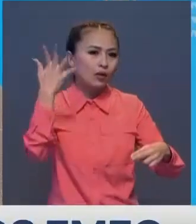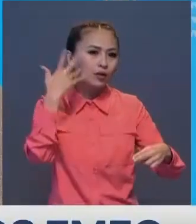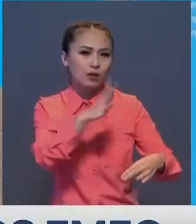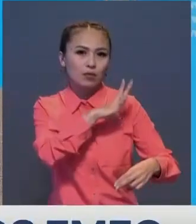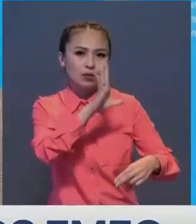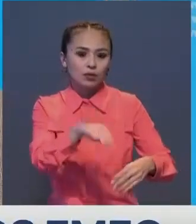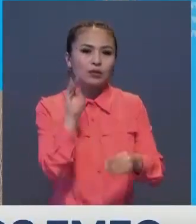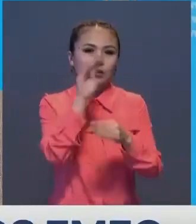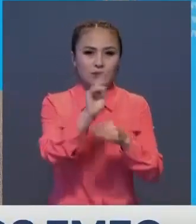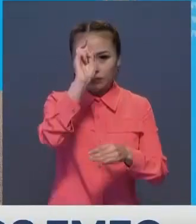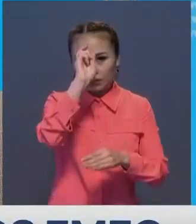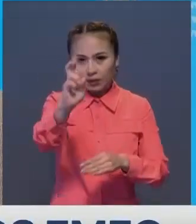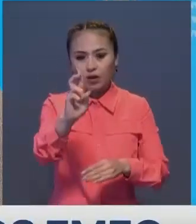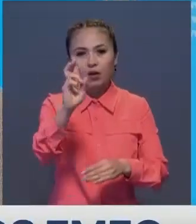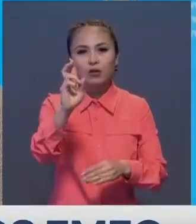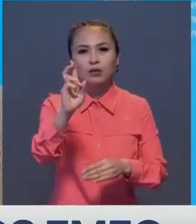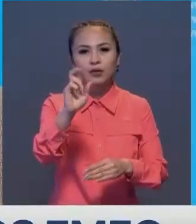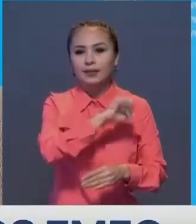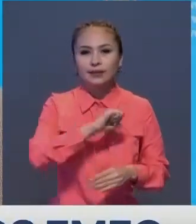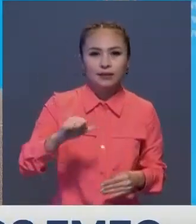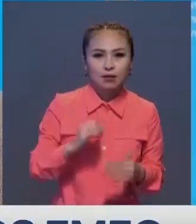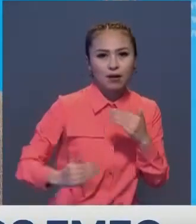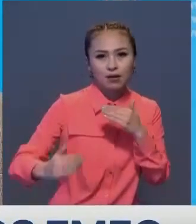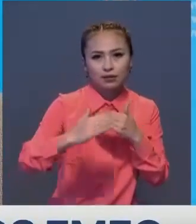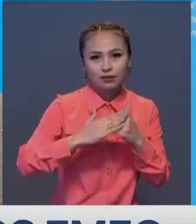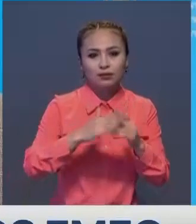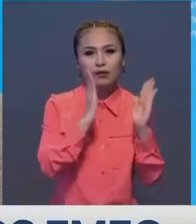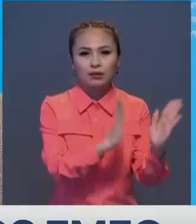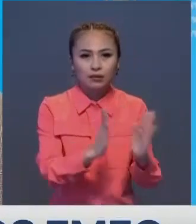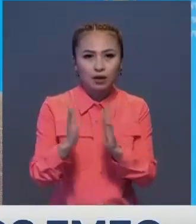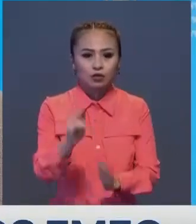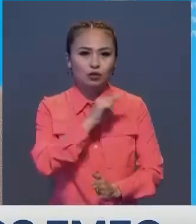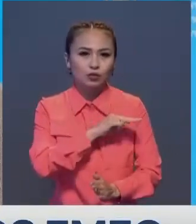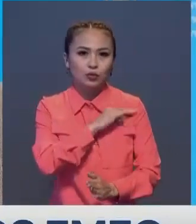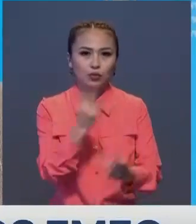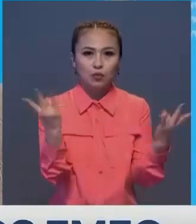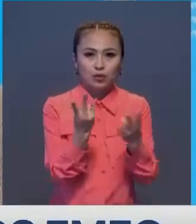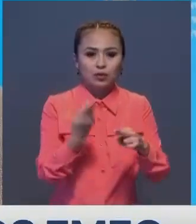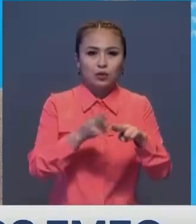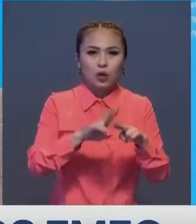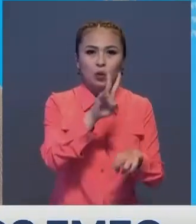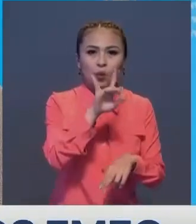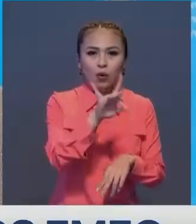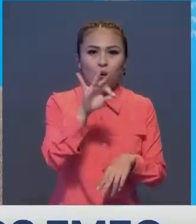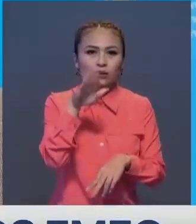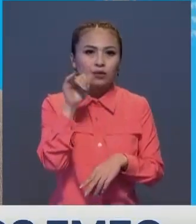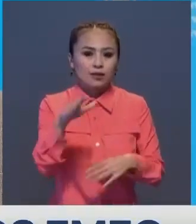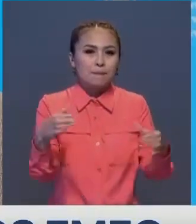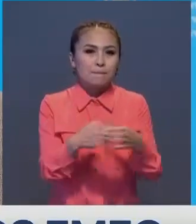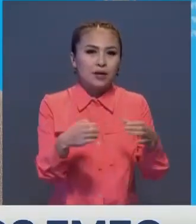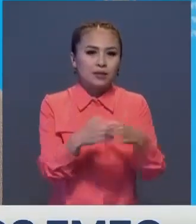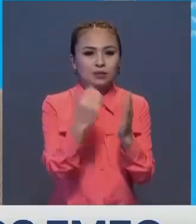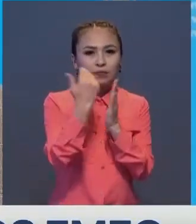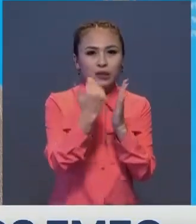болдырмау, ол мемлекеттің, өкіметтің ең алдыңғы қатарлы жұмысының бірі болу керек. Нұр Отан партиясының